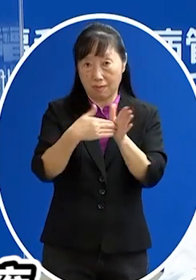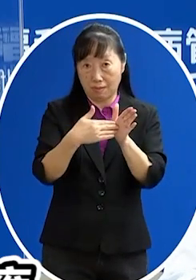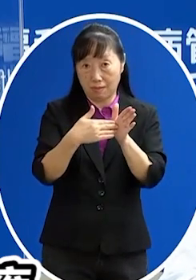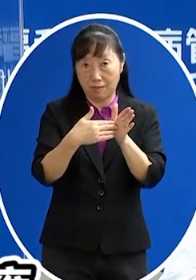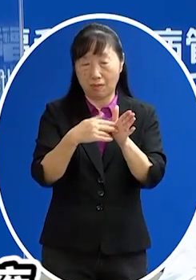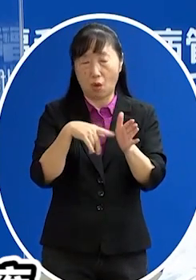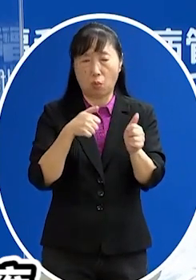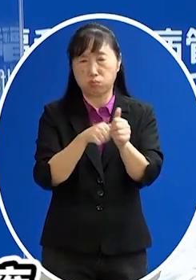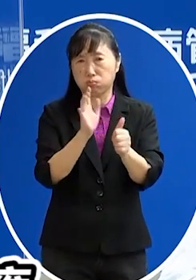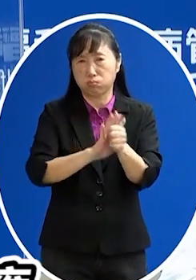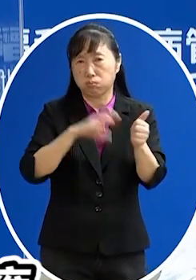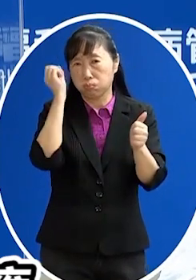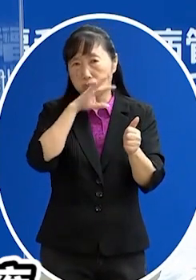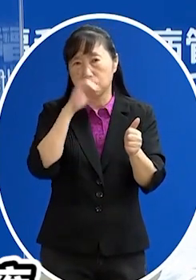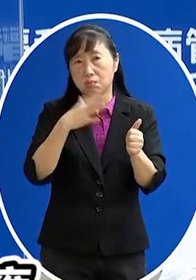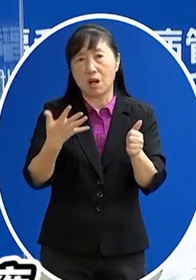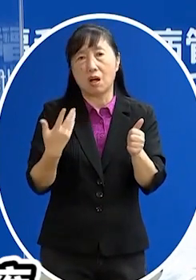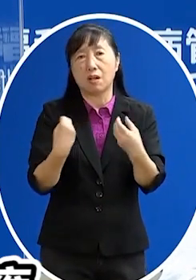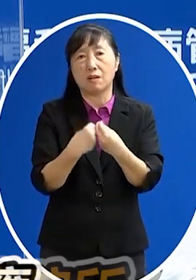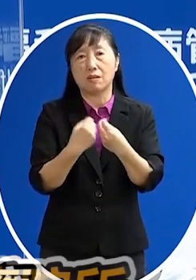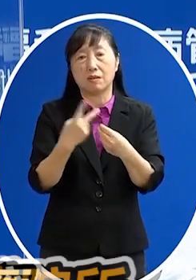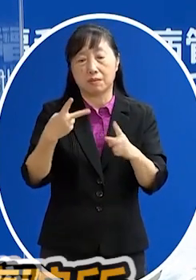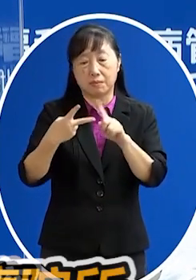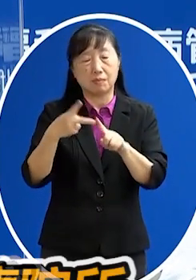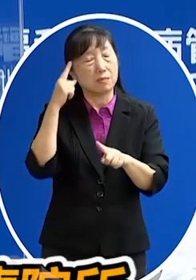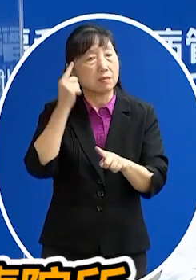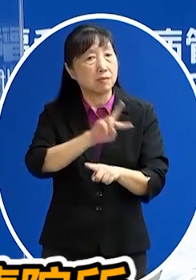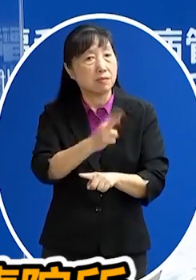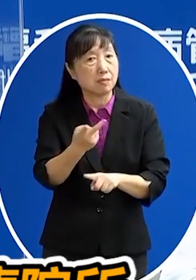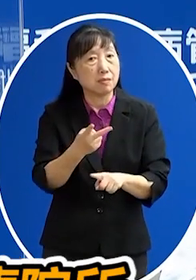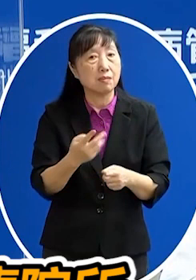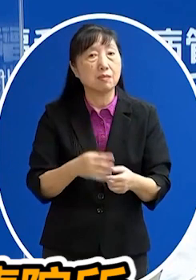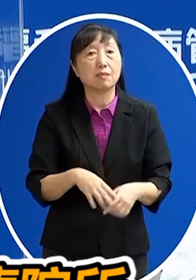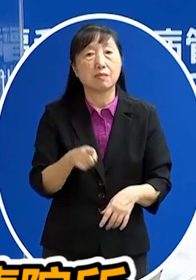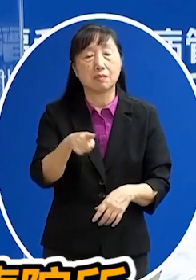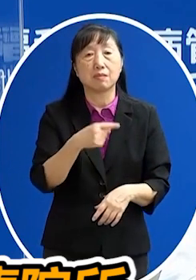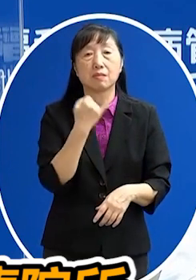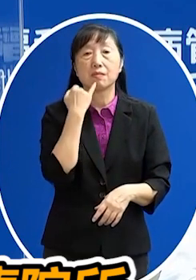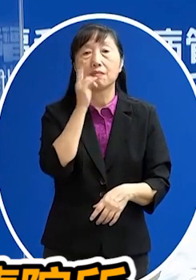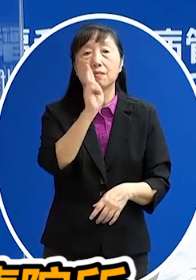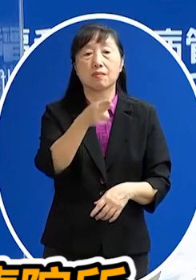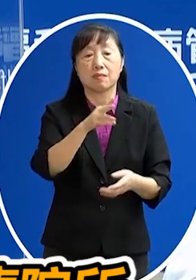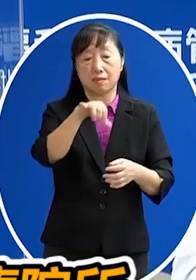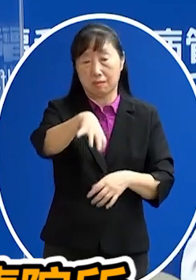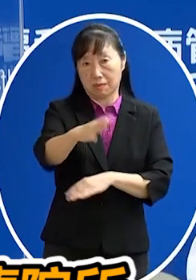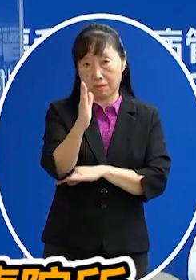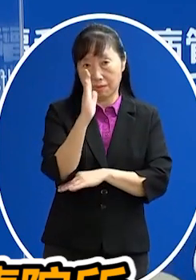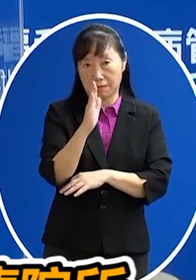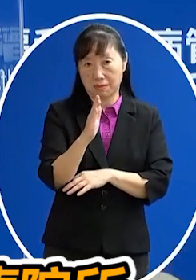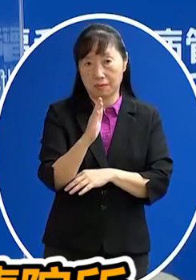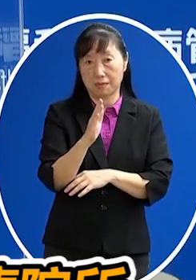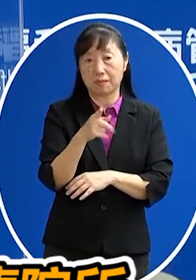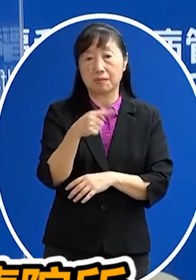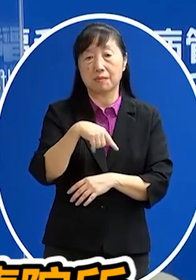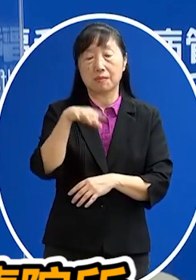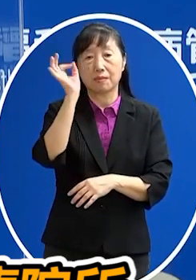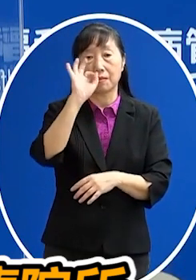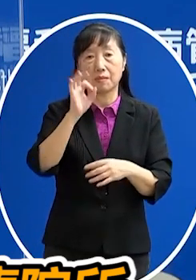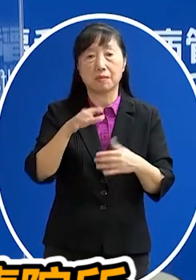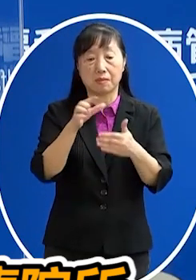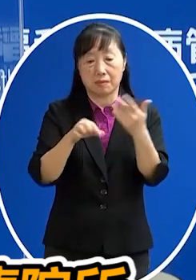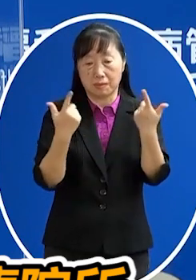重不良反应，需以不同的厂牌来接种。那规划将请地方政府指定合约医疗院